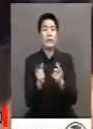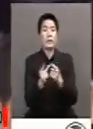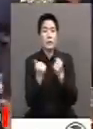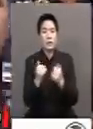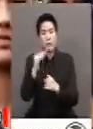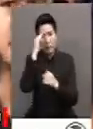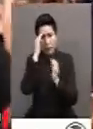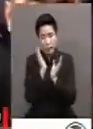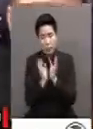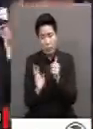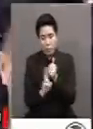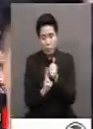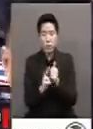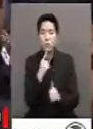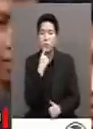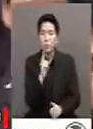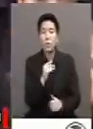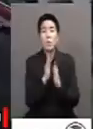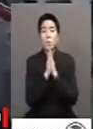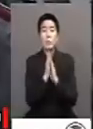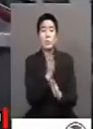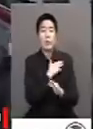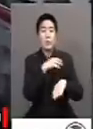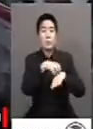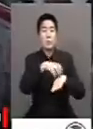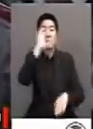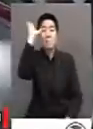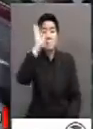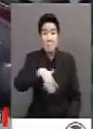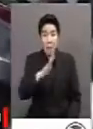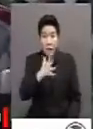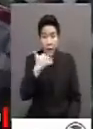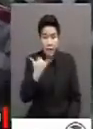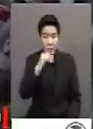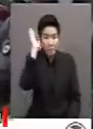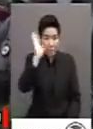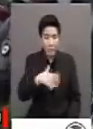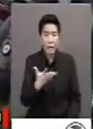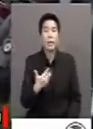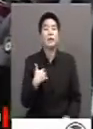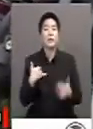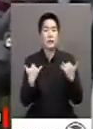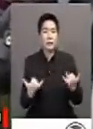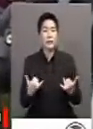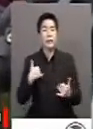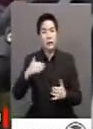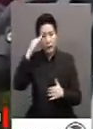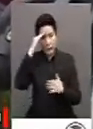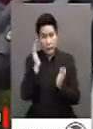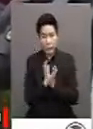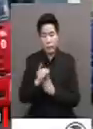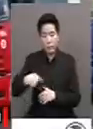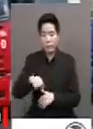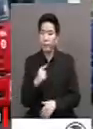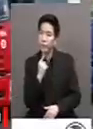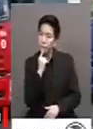ตำรวจเอกศิวราบอกว่าหากว่าพระธรรมชโยไม่มามอบตัวในวันนี้ทางพนักงานสอบสวนก็อาจจะต้องร้อง